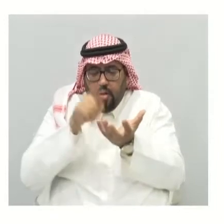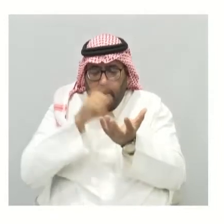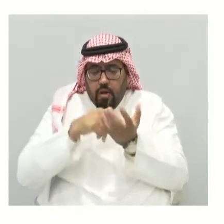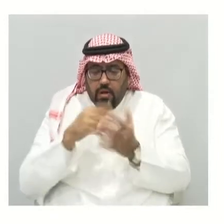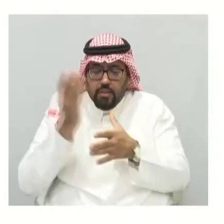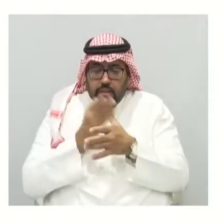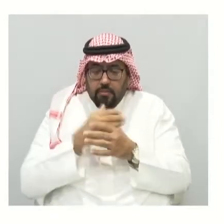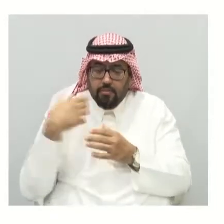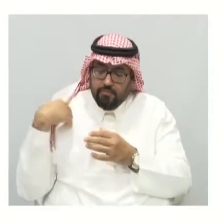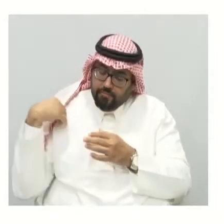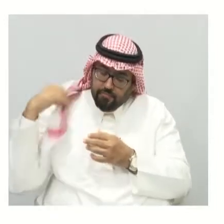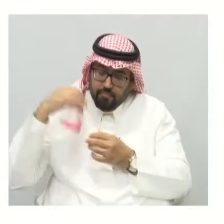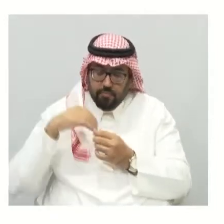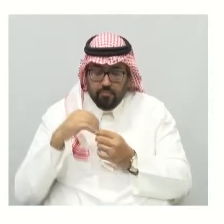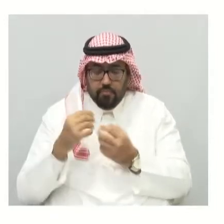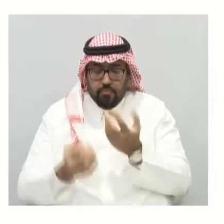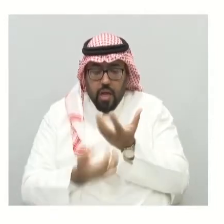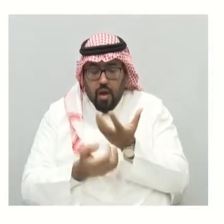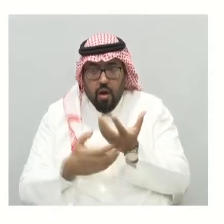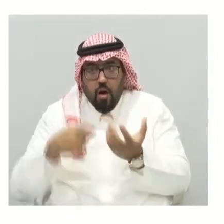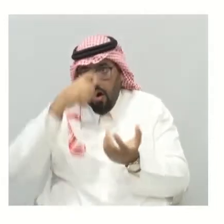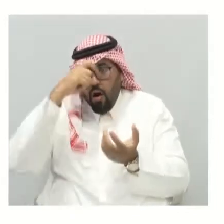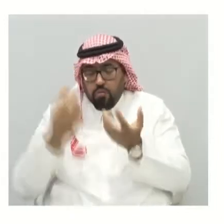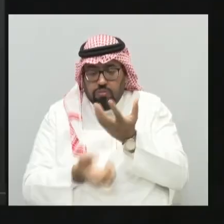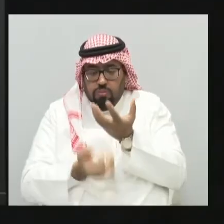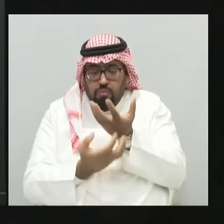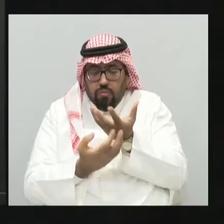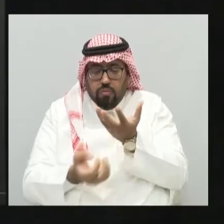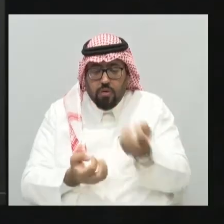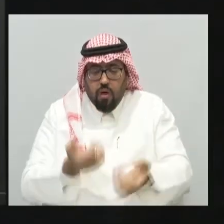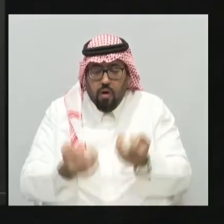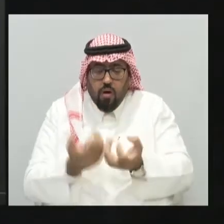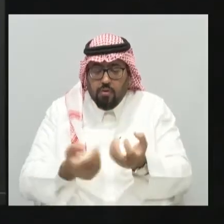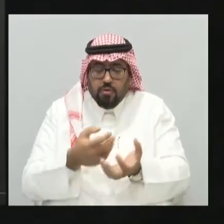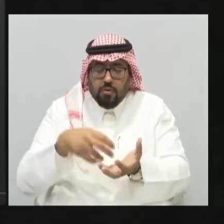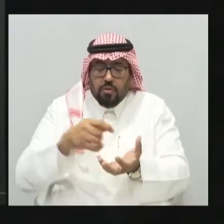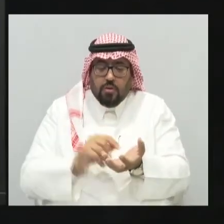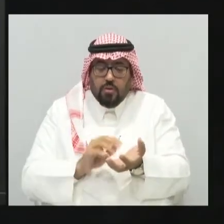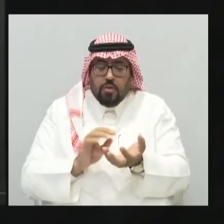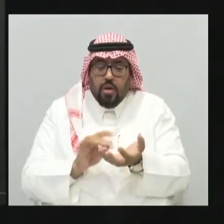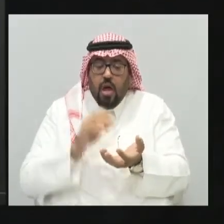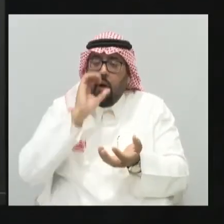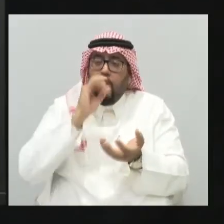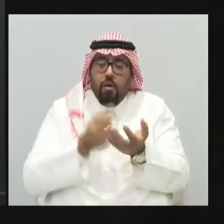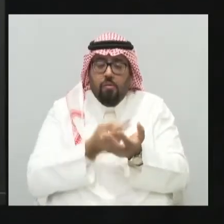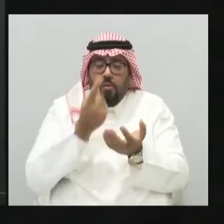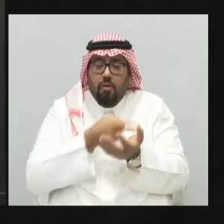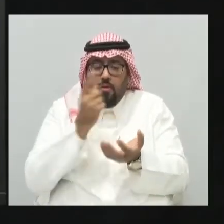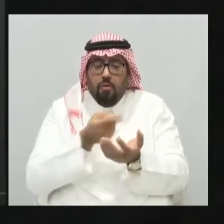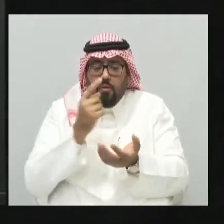سببها الحراره خروج غازات يتحول الماء هذا